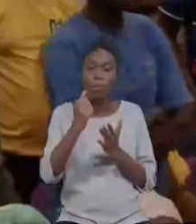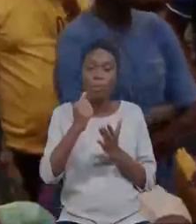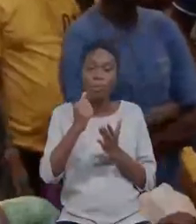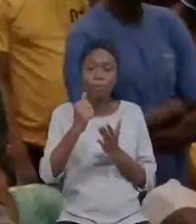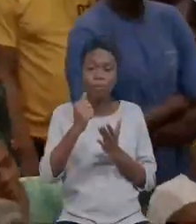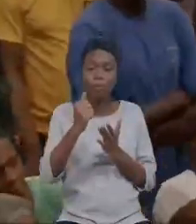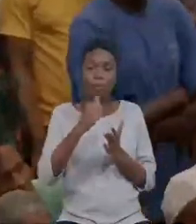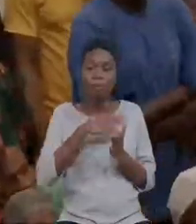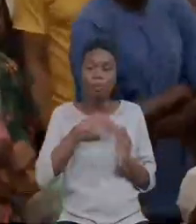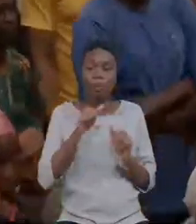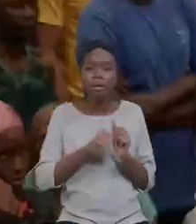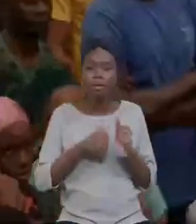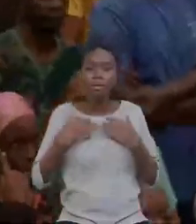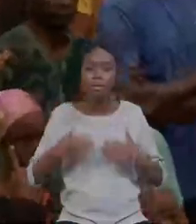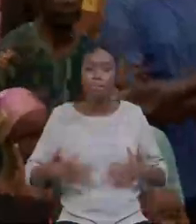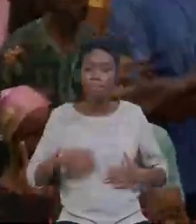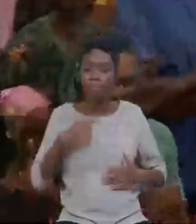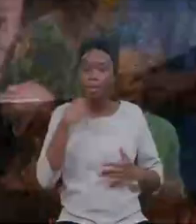Et que tout le monde dise,